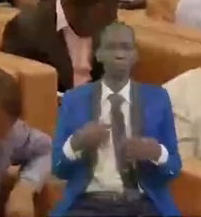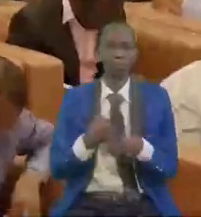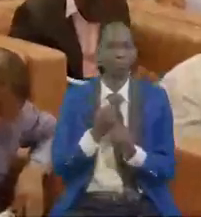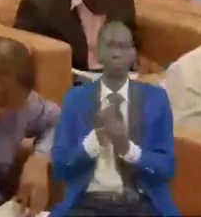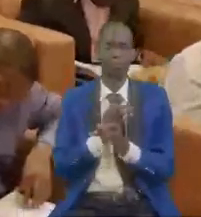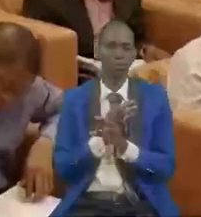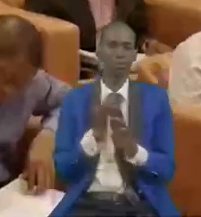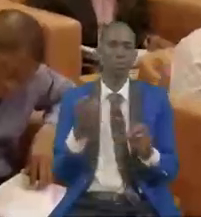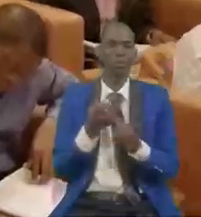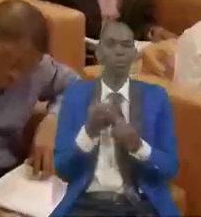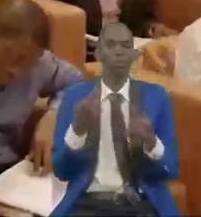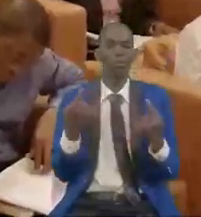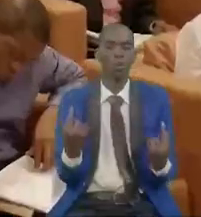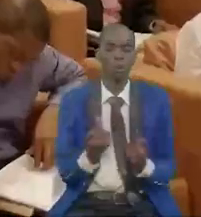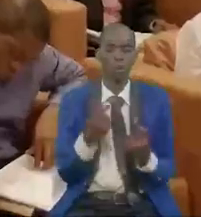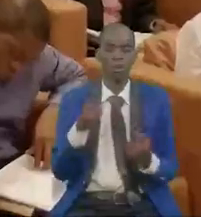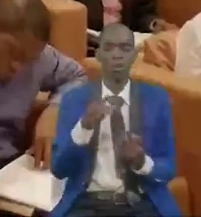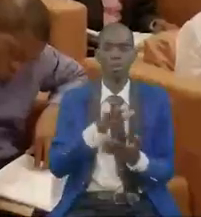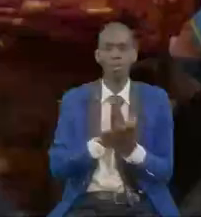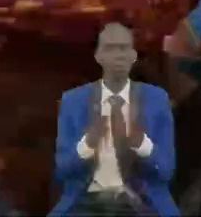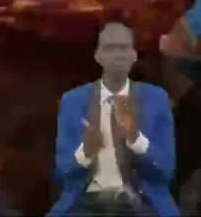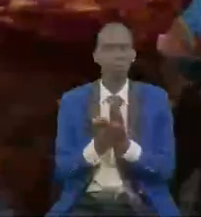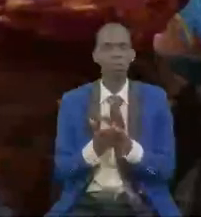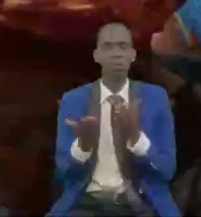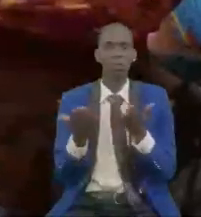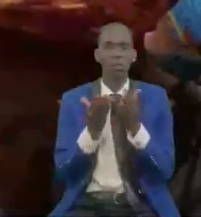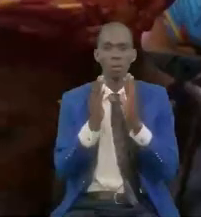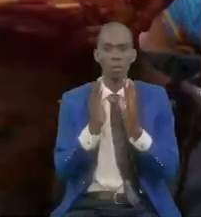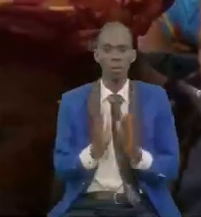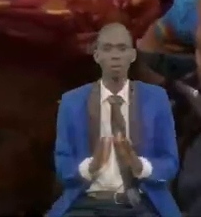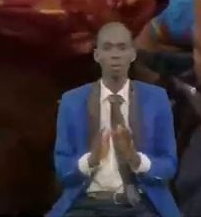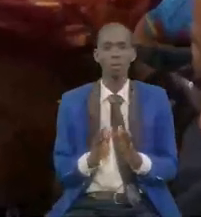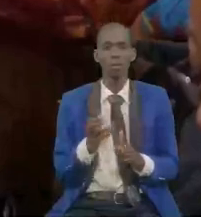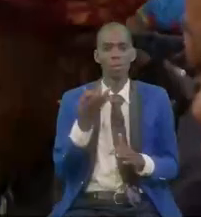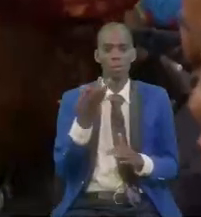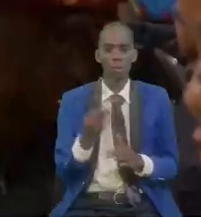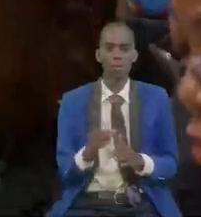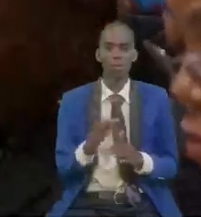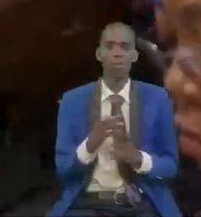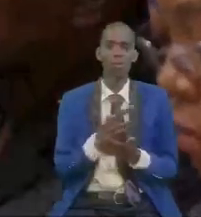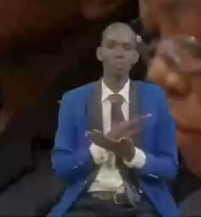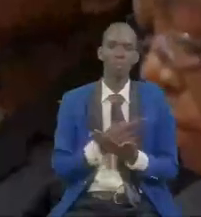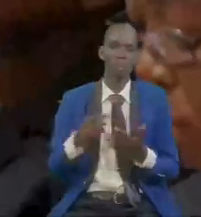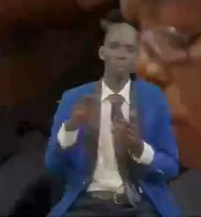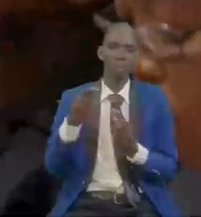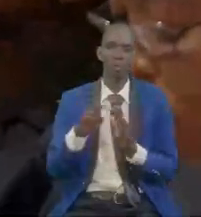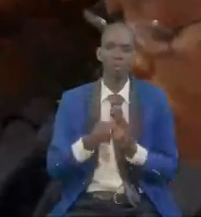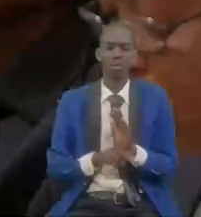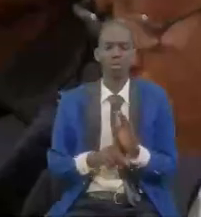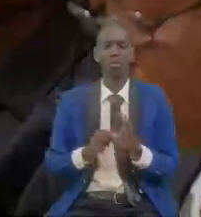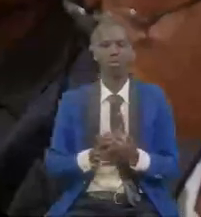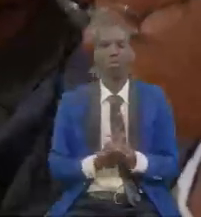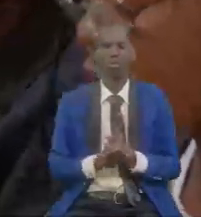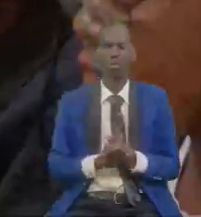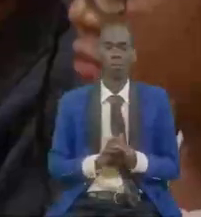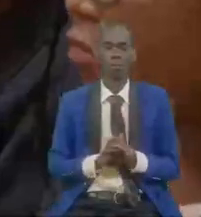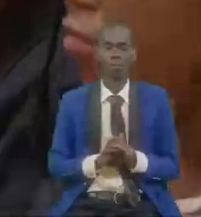affranchi du péché, vous êtes devenu esclave de la justice.